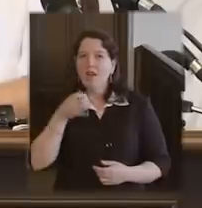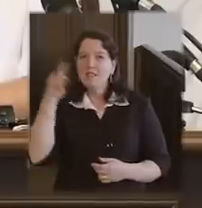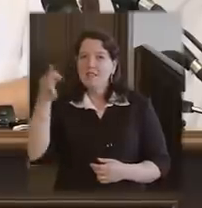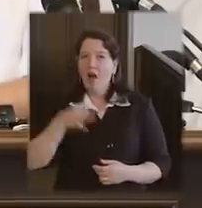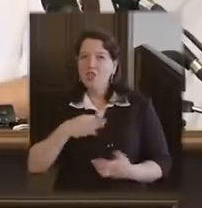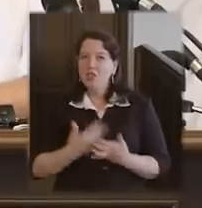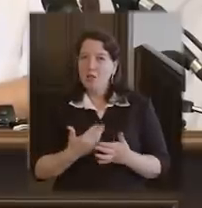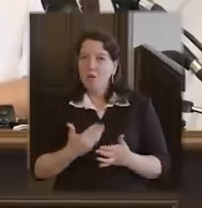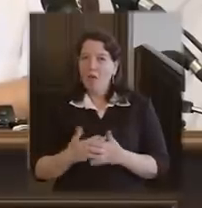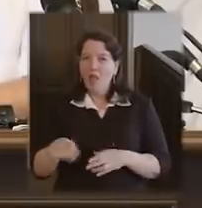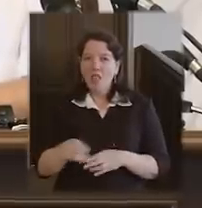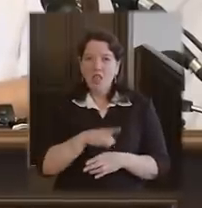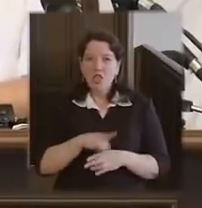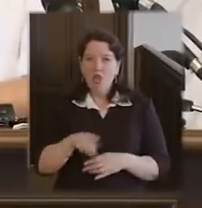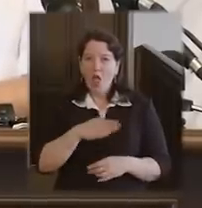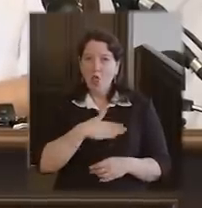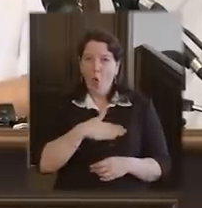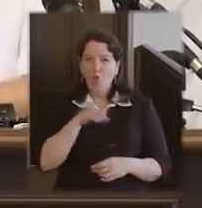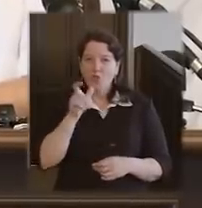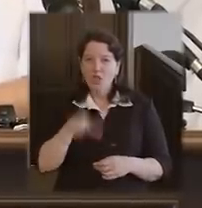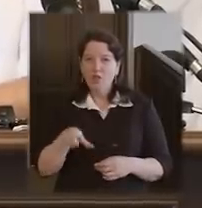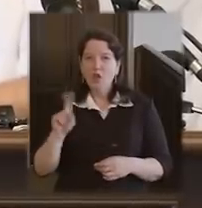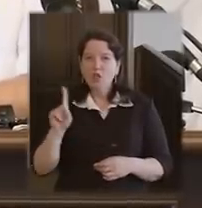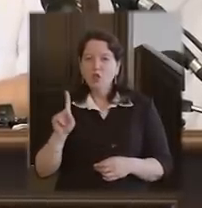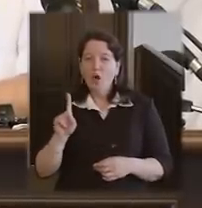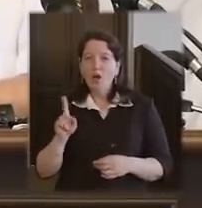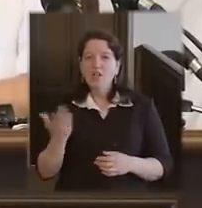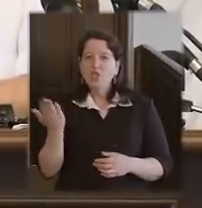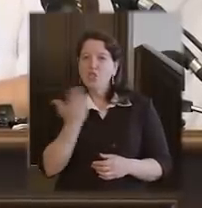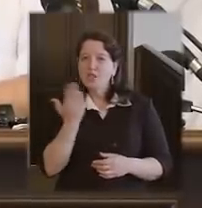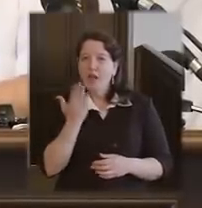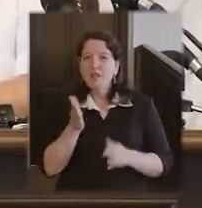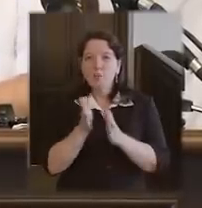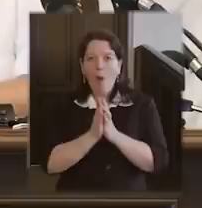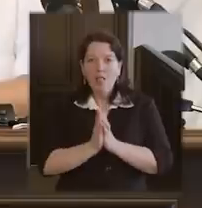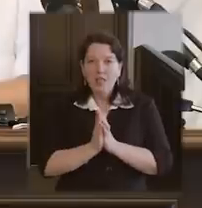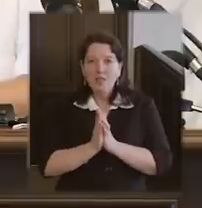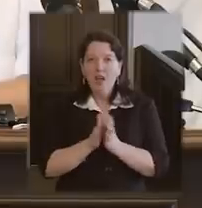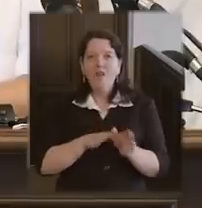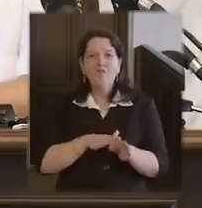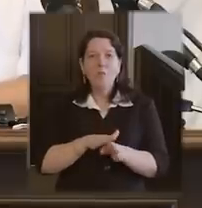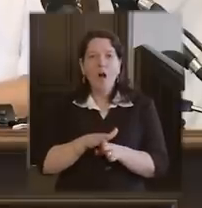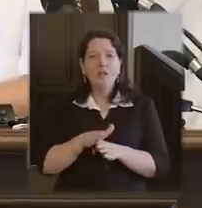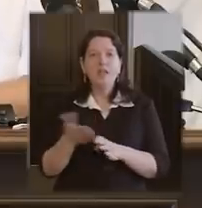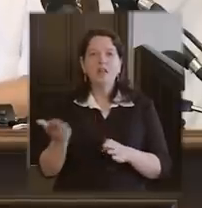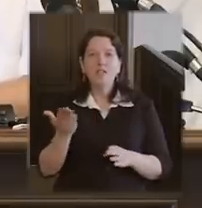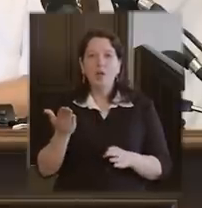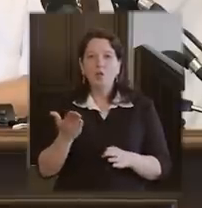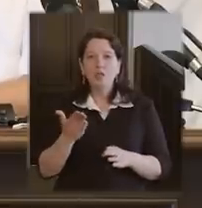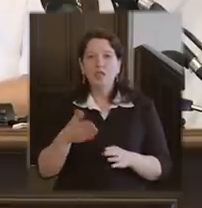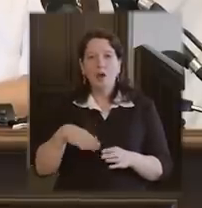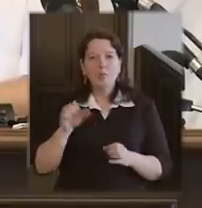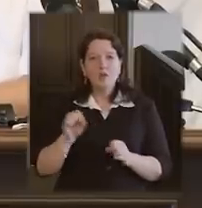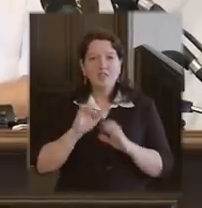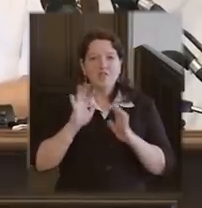мудрец, да, лжедуховный, скажет, что читать, какие молитвы или какие действия, или какой, так